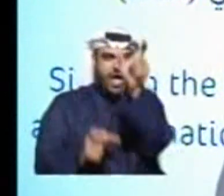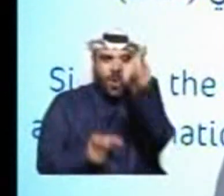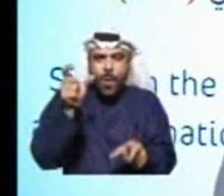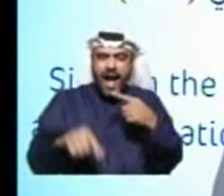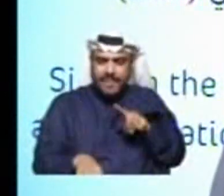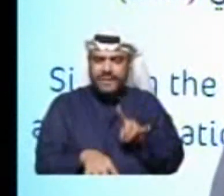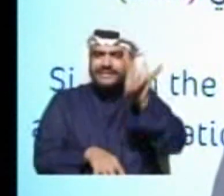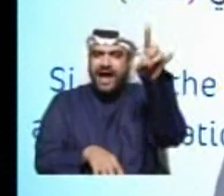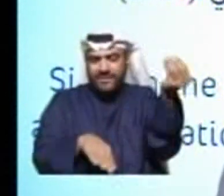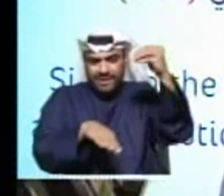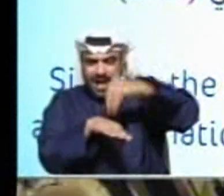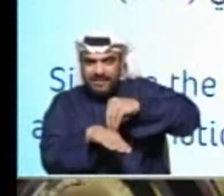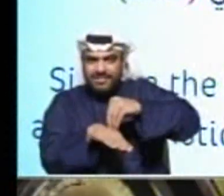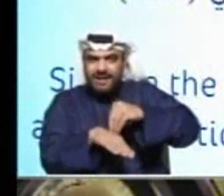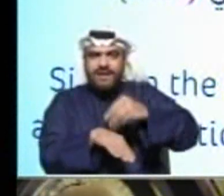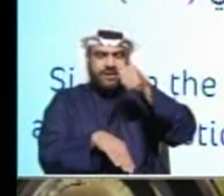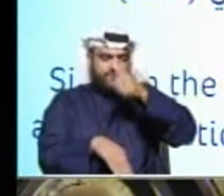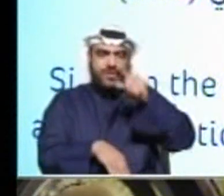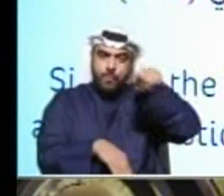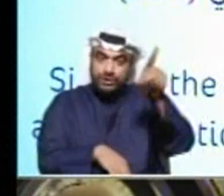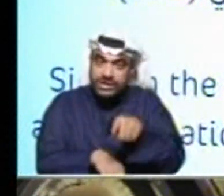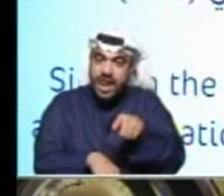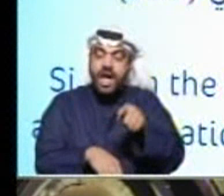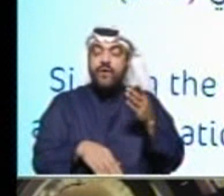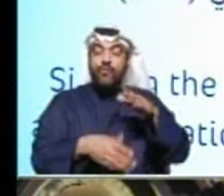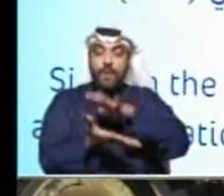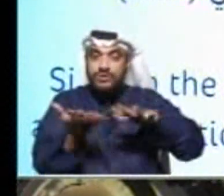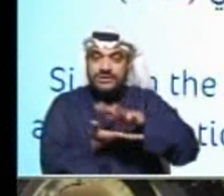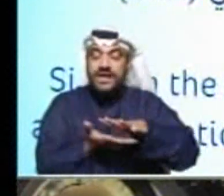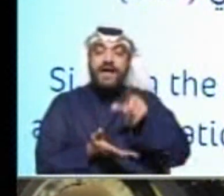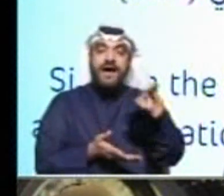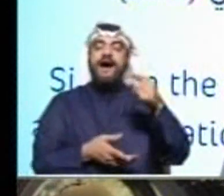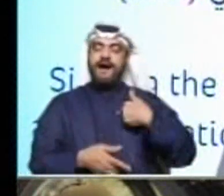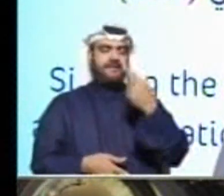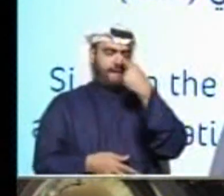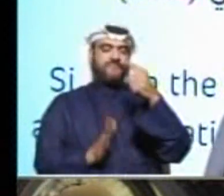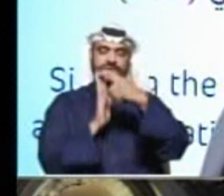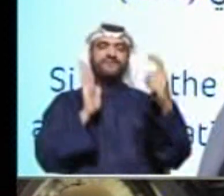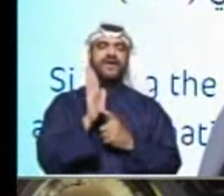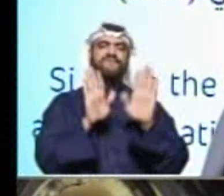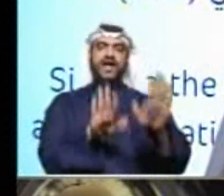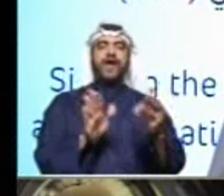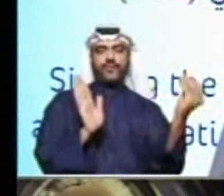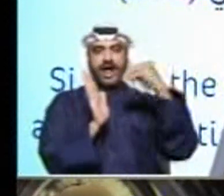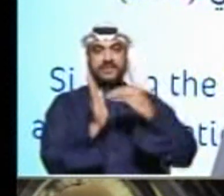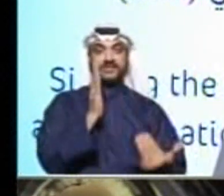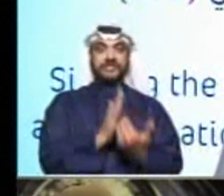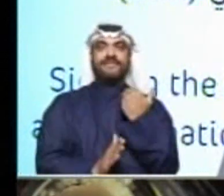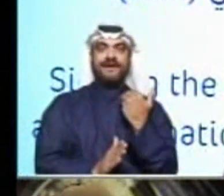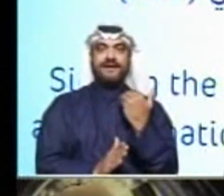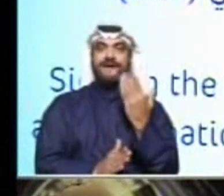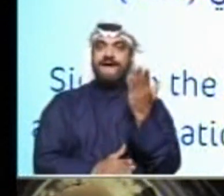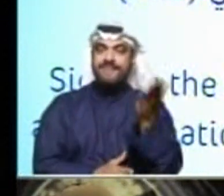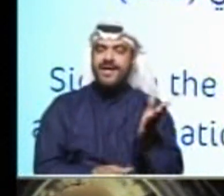المسافرين، مما يسبب إلى عرقلة الرحلات ويسبب إلى إزعاج المسافرين. هذه الخطوة متقدمة جدا